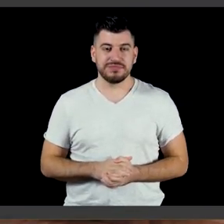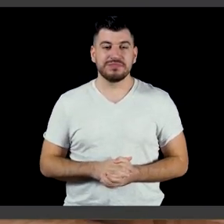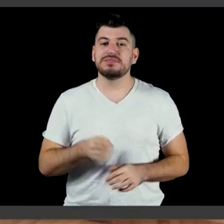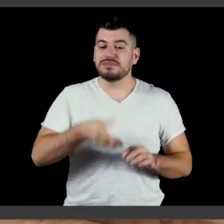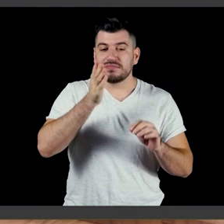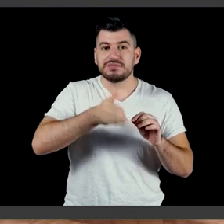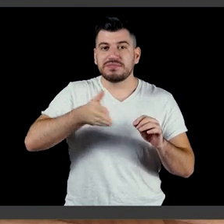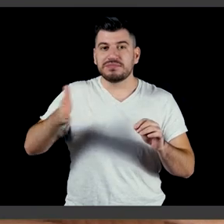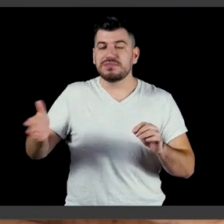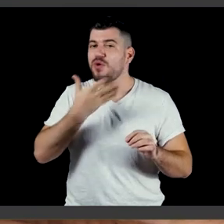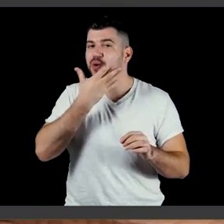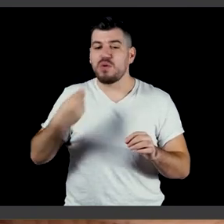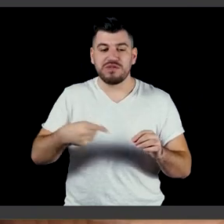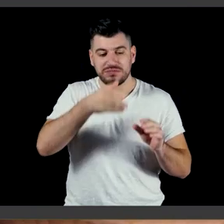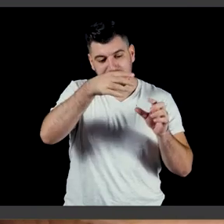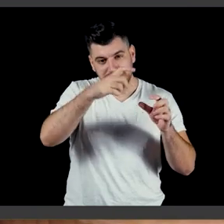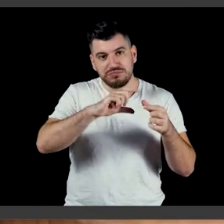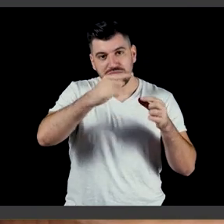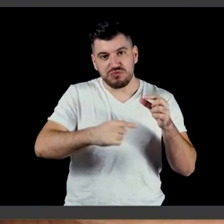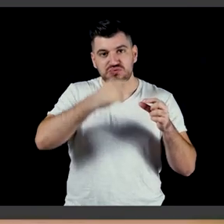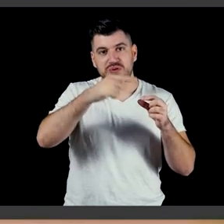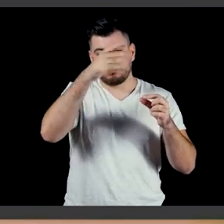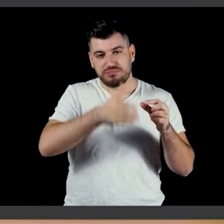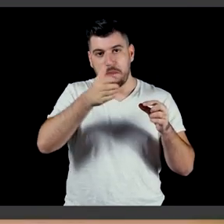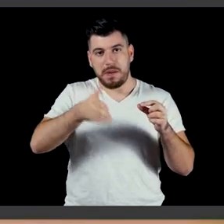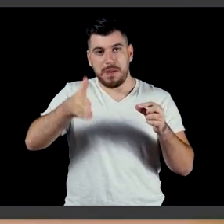Και θα τους κόψω σε ωραίες ροδέλες.